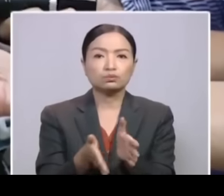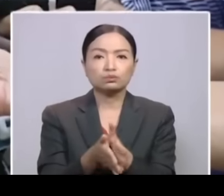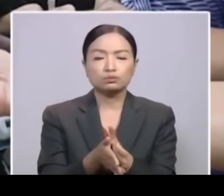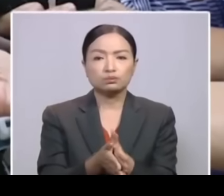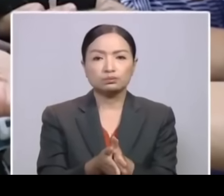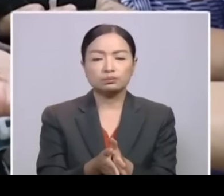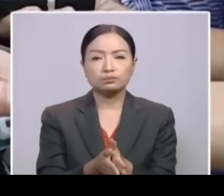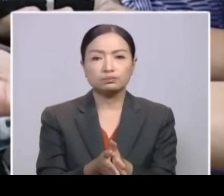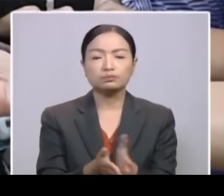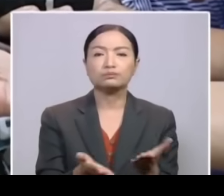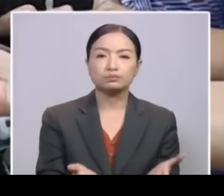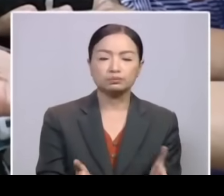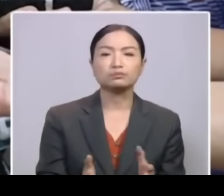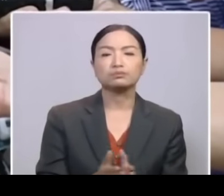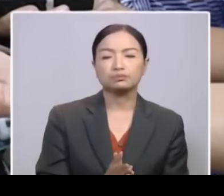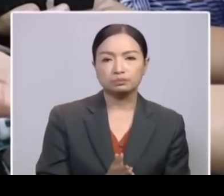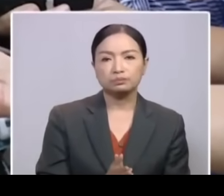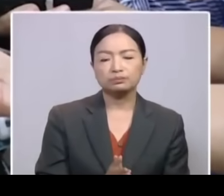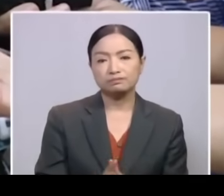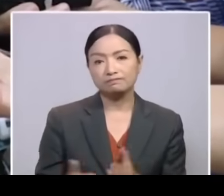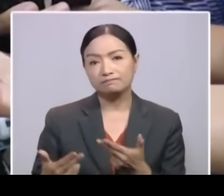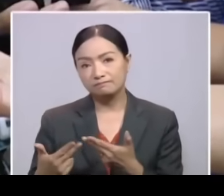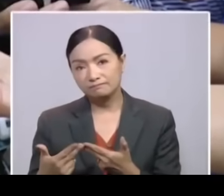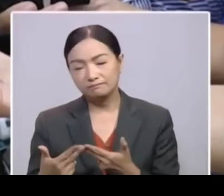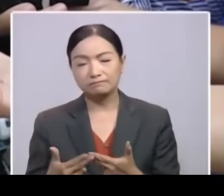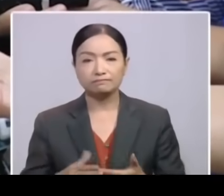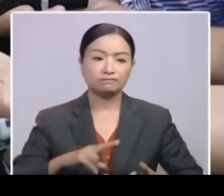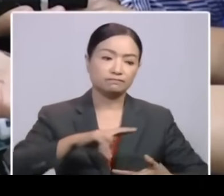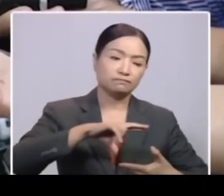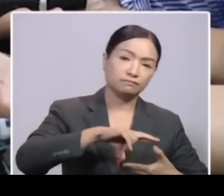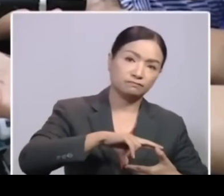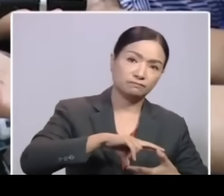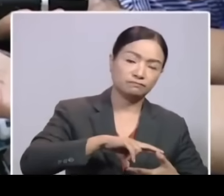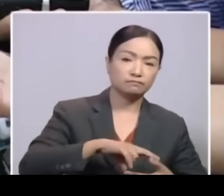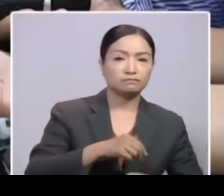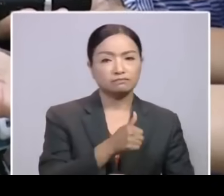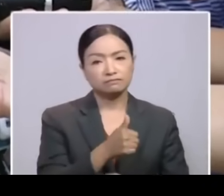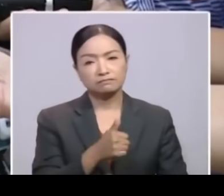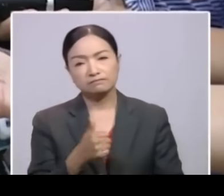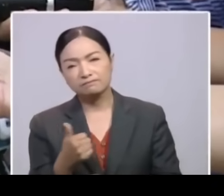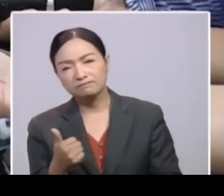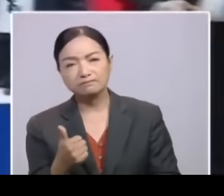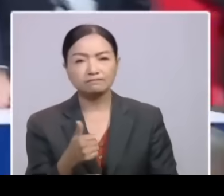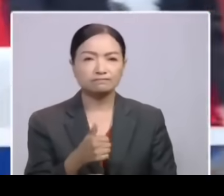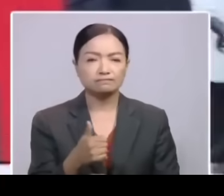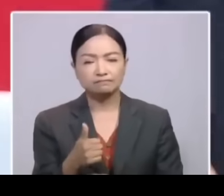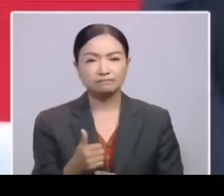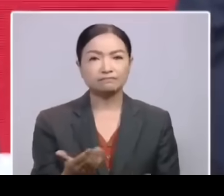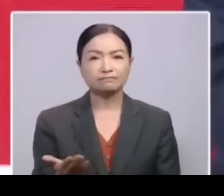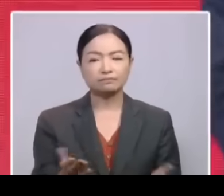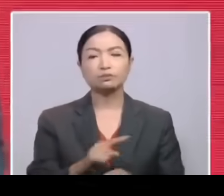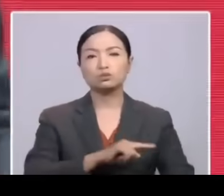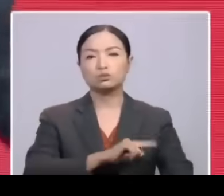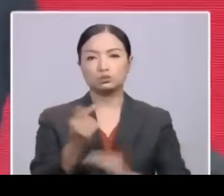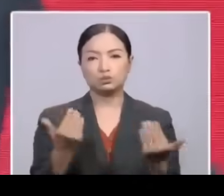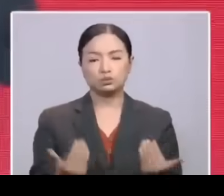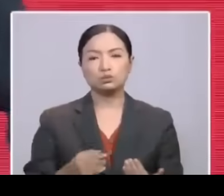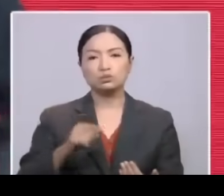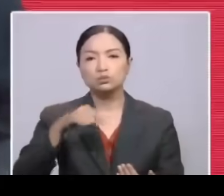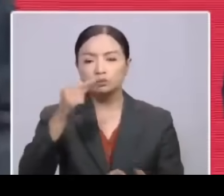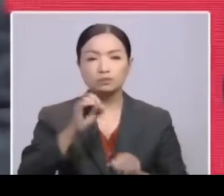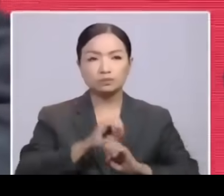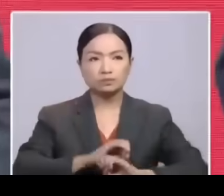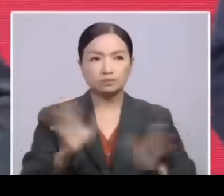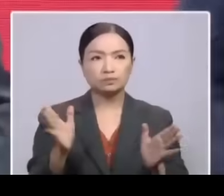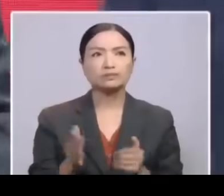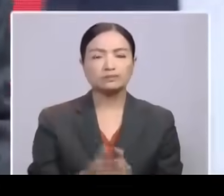รวมไทยสร้างชาติและพรรคพลังประชารัฐหรือว่าพัก 2ลุงได้หรือไม่คุณภูมิทำบอกว่าวันนี้พูดชัดเจนแล้วว่าไม่มี